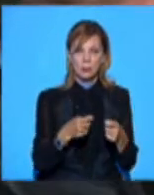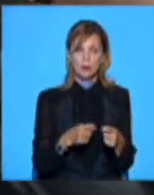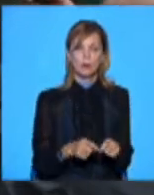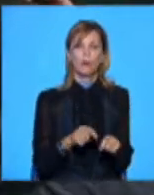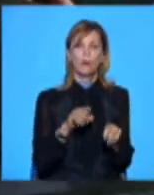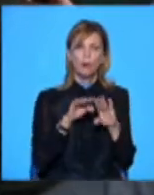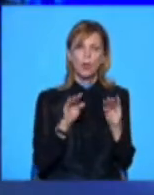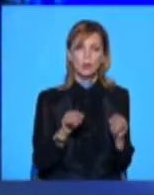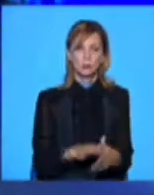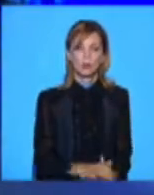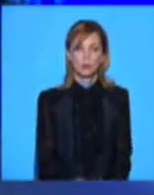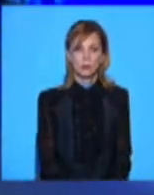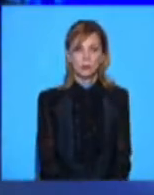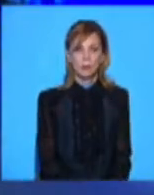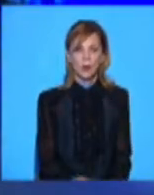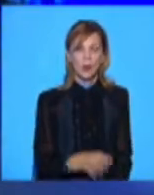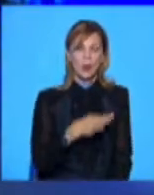aer.